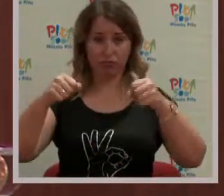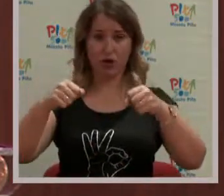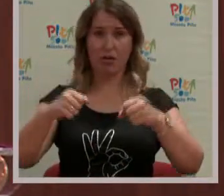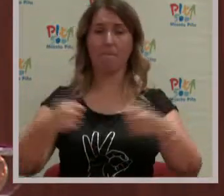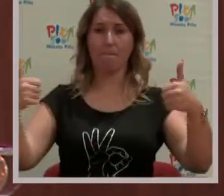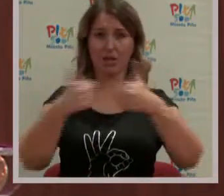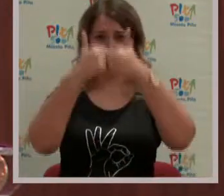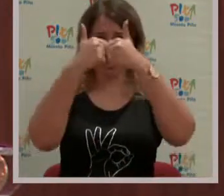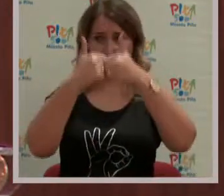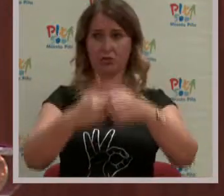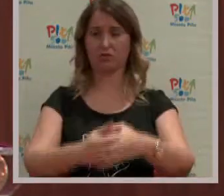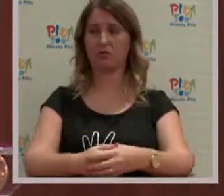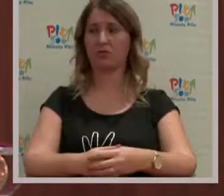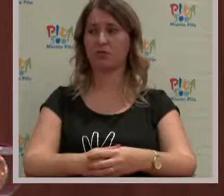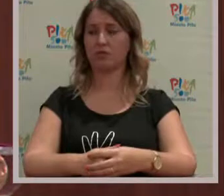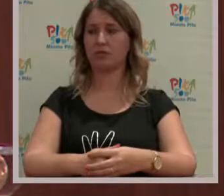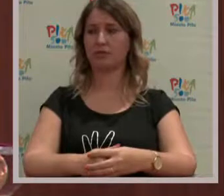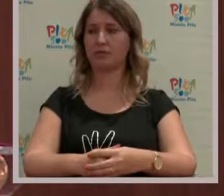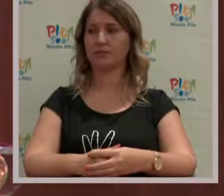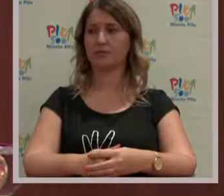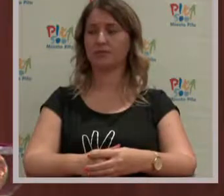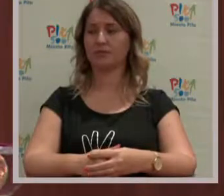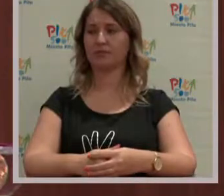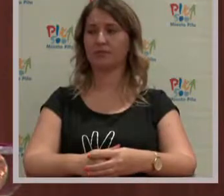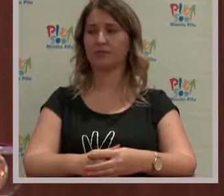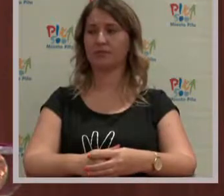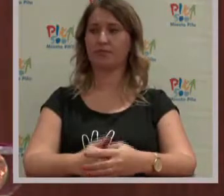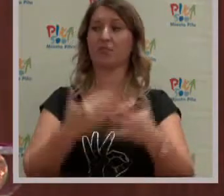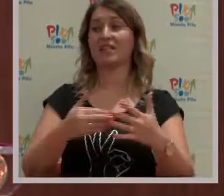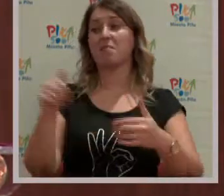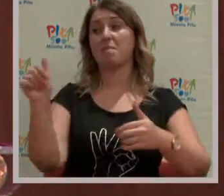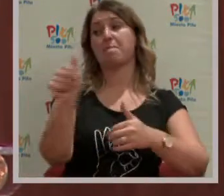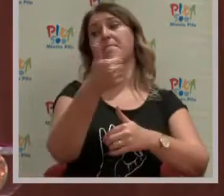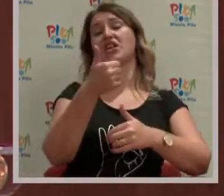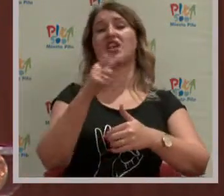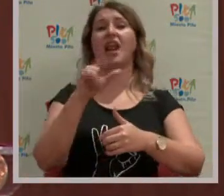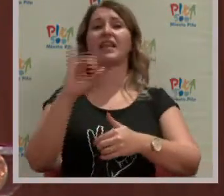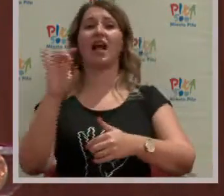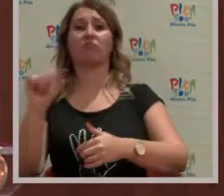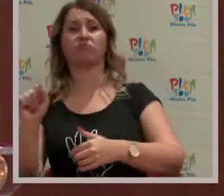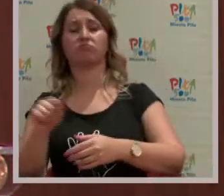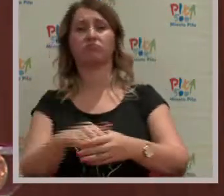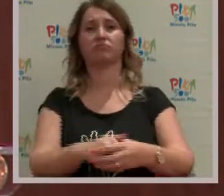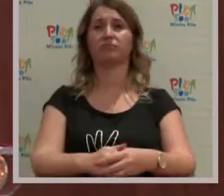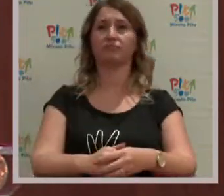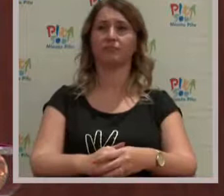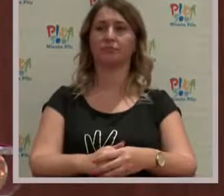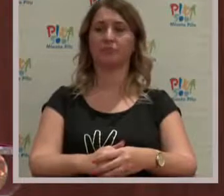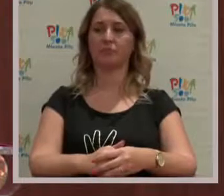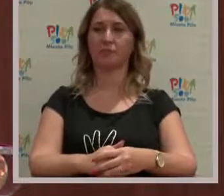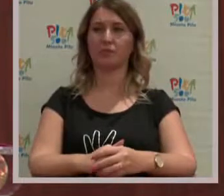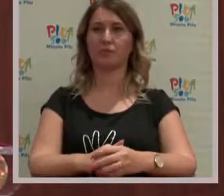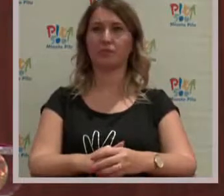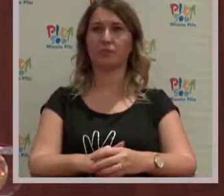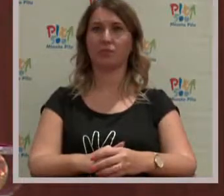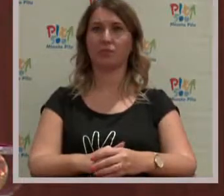mecz. walczyć będziemy o pierwszą ligę, oczywiście. to myślę, że z takim założeniem będą